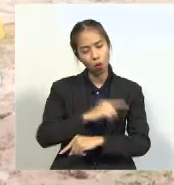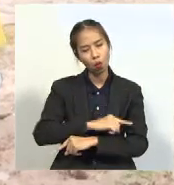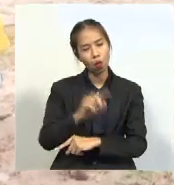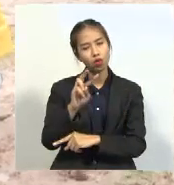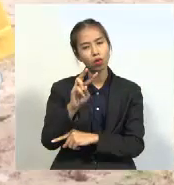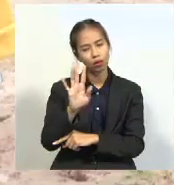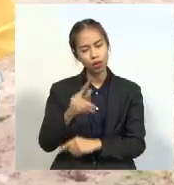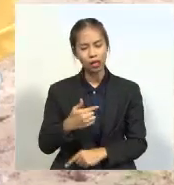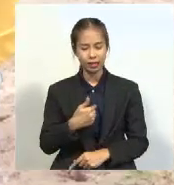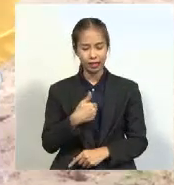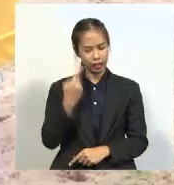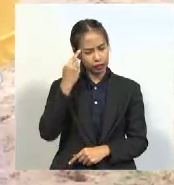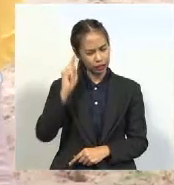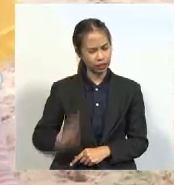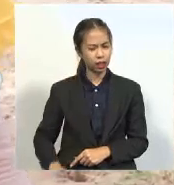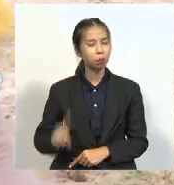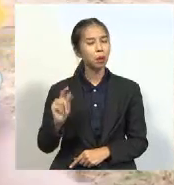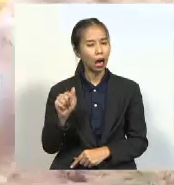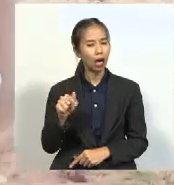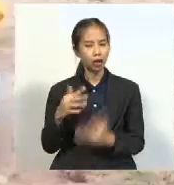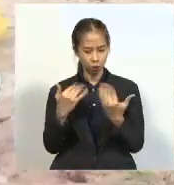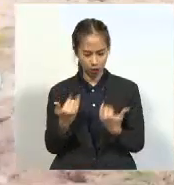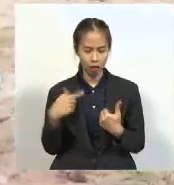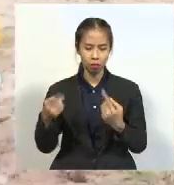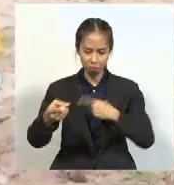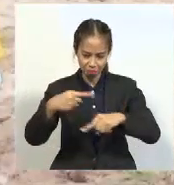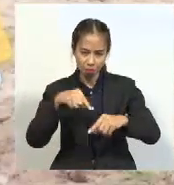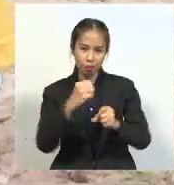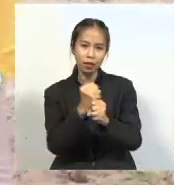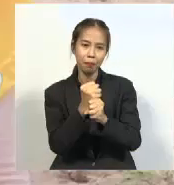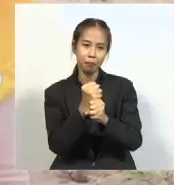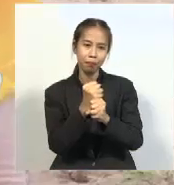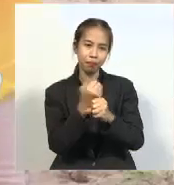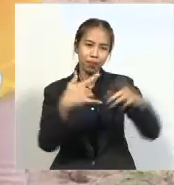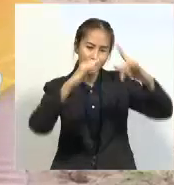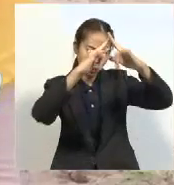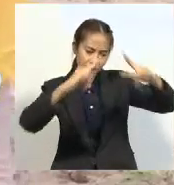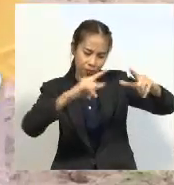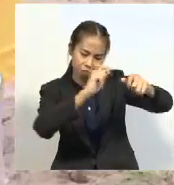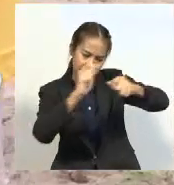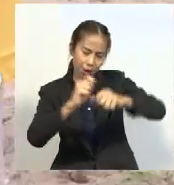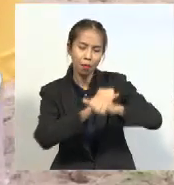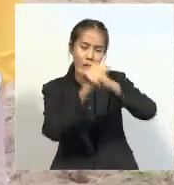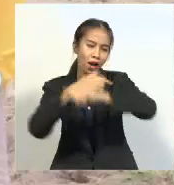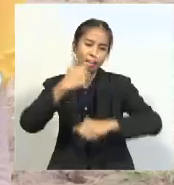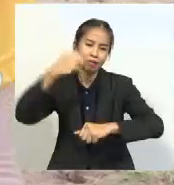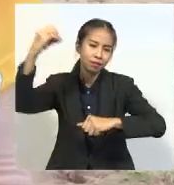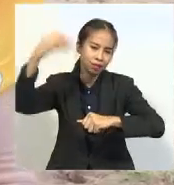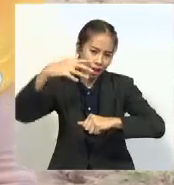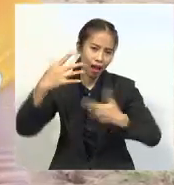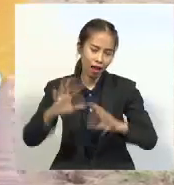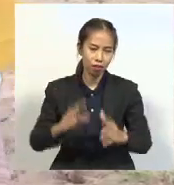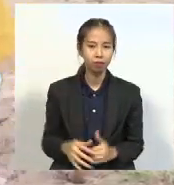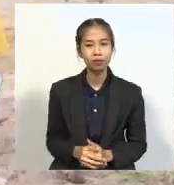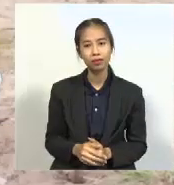ยังคิดถึงเขาก็เลยวันนี้มาก็เลยมาทำกันแดดพร้อมให้อาหารเขาก็สงสารเขาปกติ